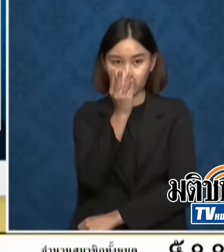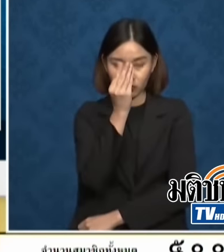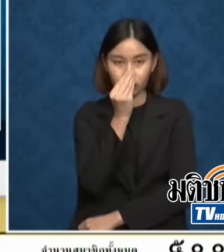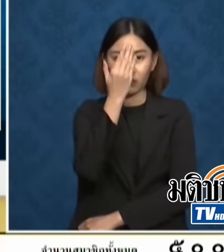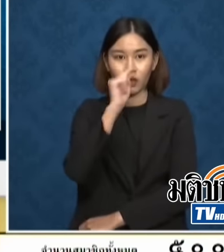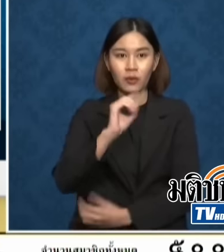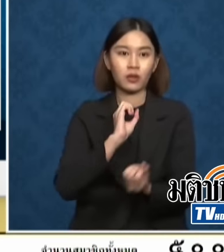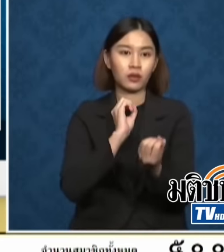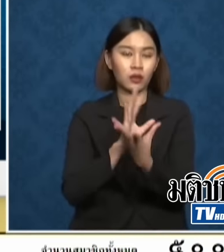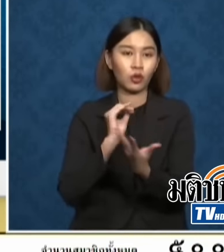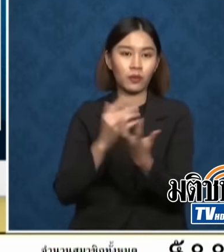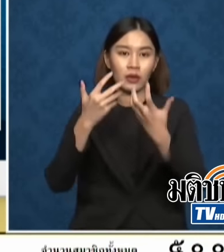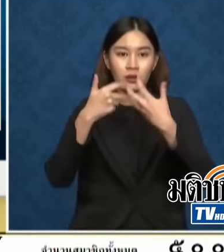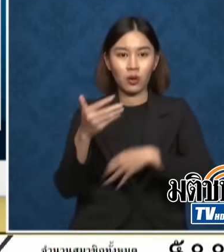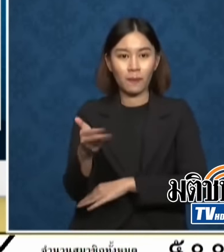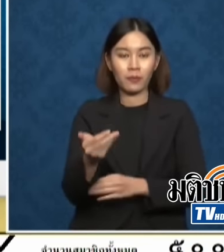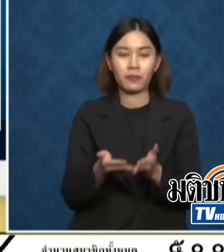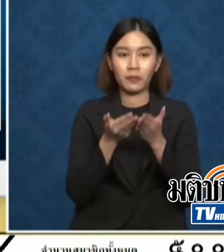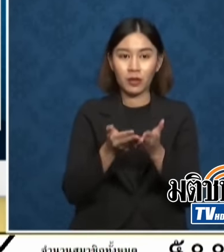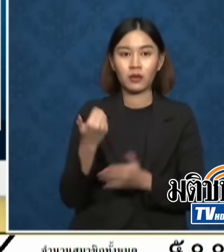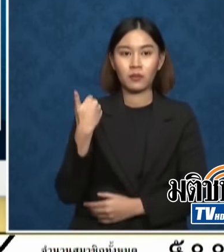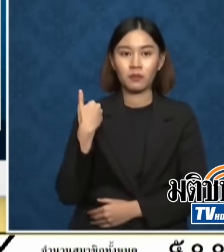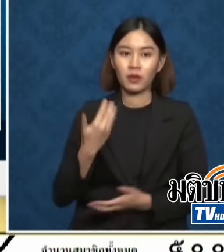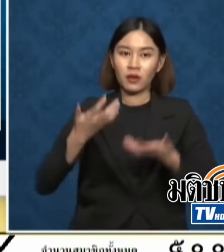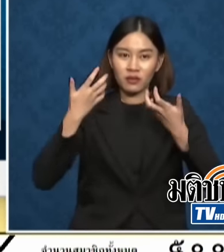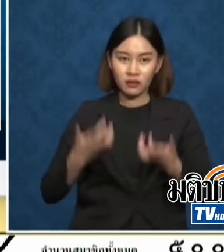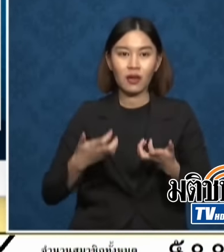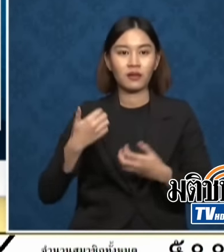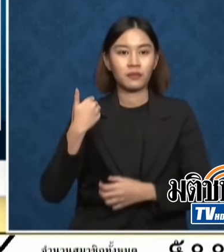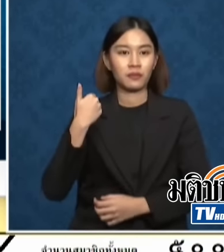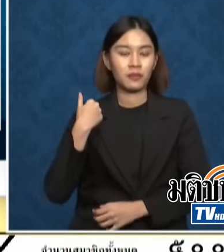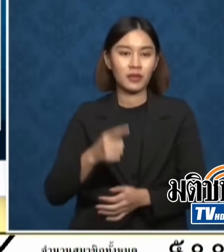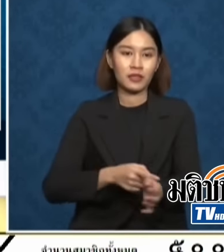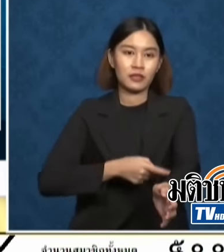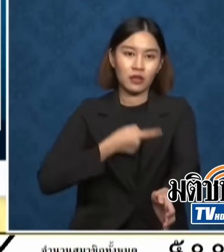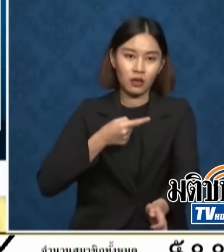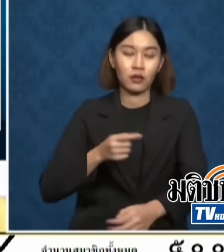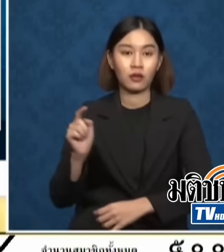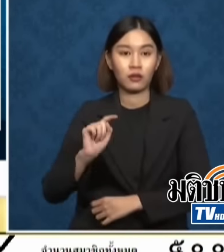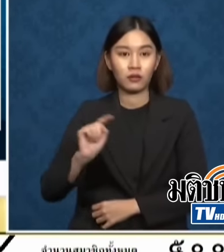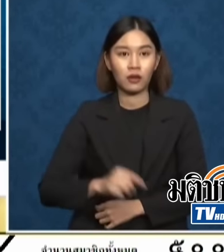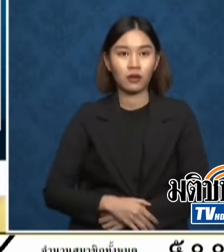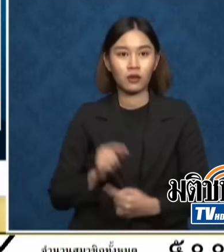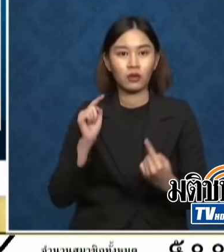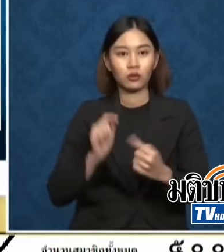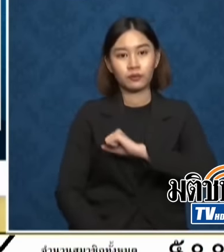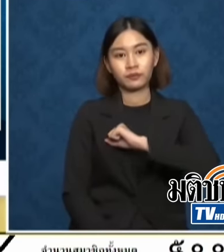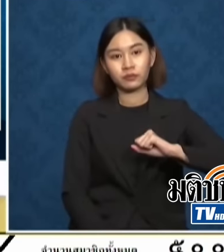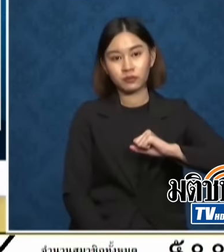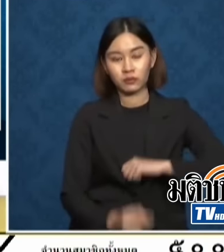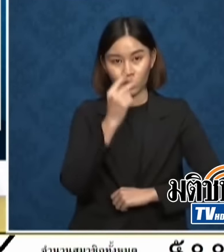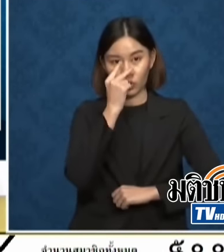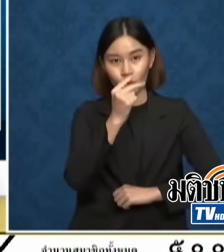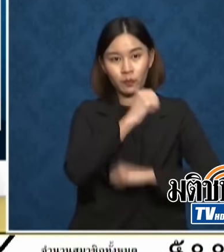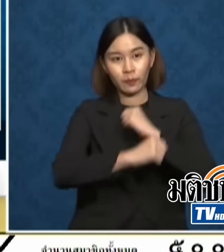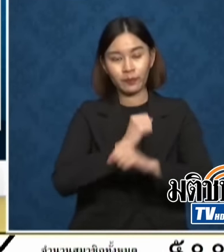ว่าผลกระทบของอุตสาหกรรมประมงที่เกิดขึ้นนั้นหนักแค่ไหนและยาวนานแค่ไหนทางด้านซ้ายสุดท่านดูกราฟครับ